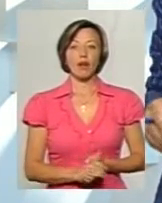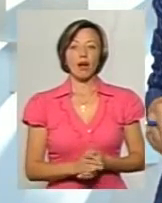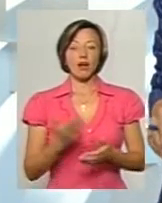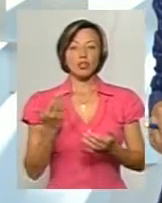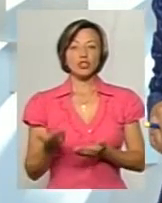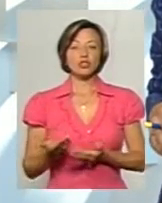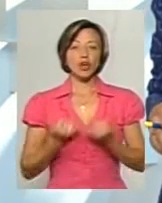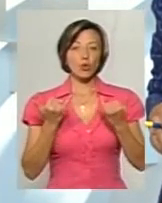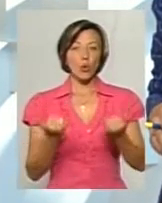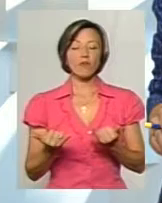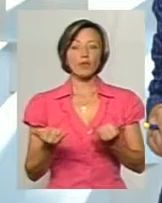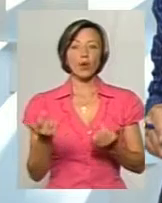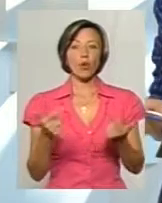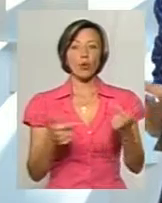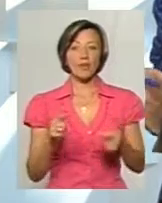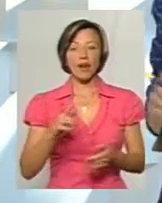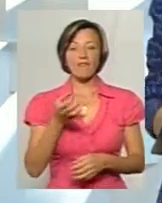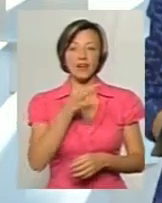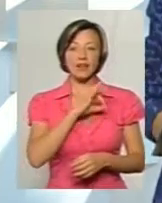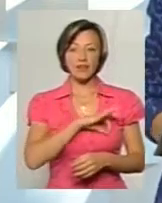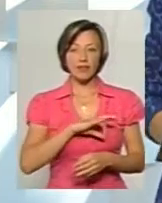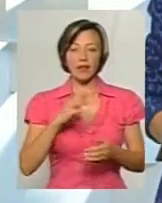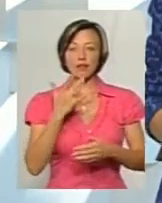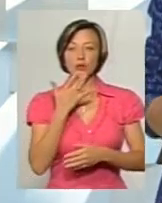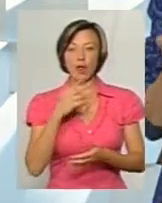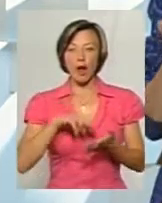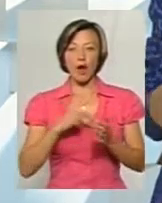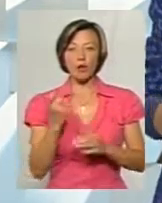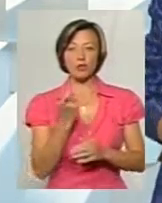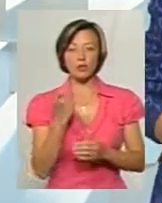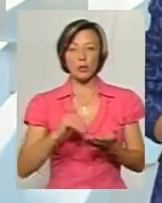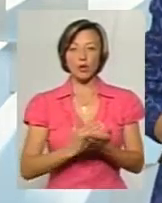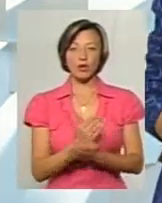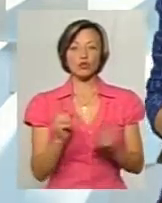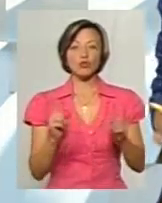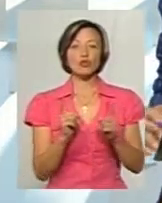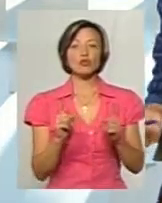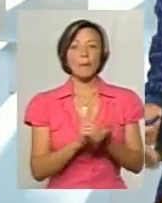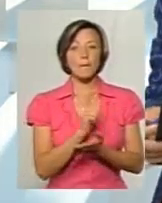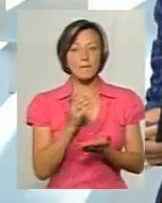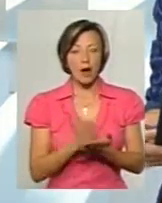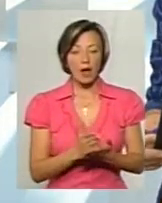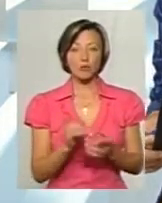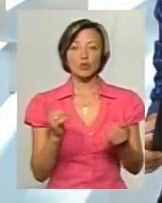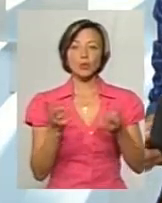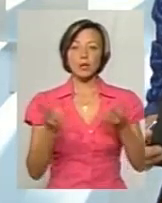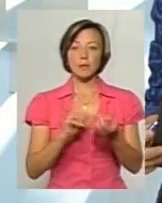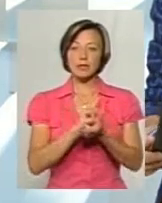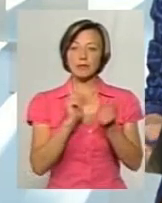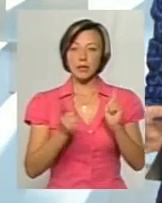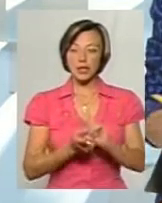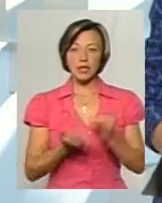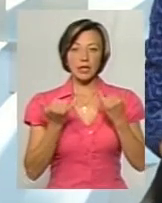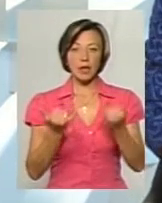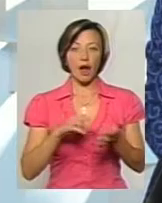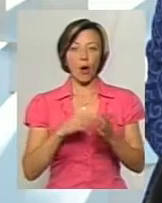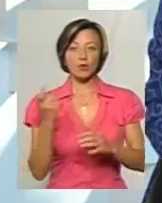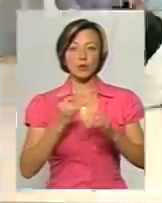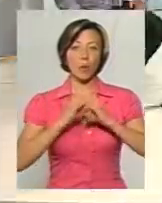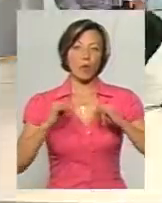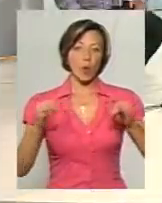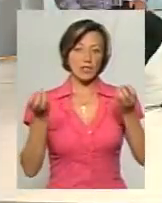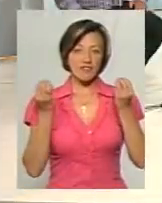економічна політика, що мали, що нині змінюється і що було б варто змінити задля економічного процвітання